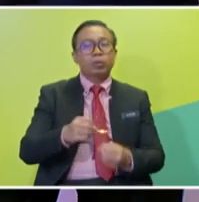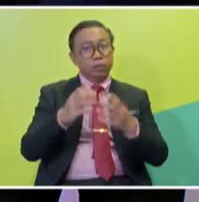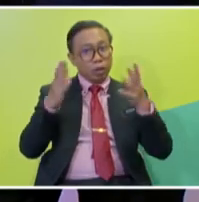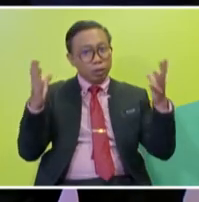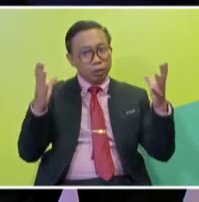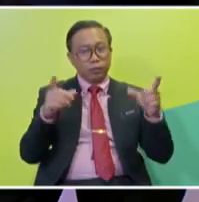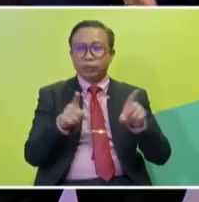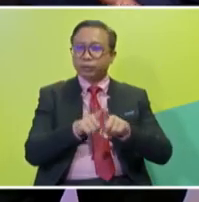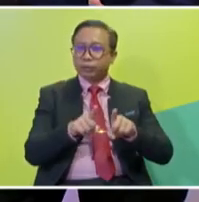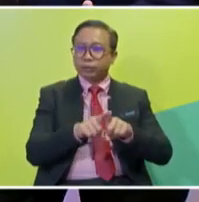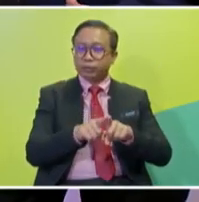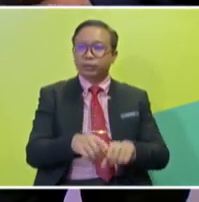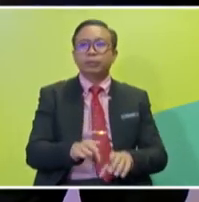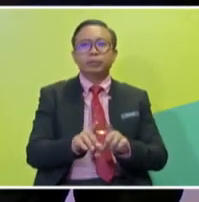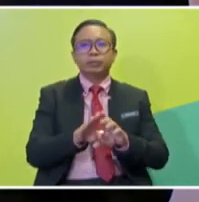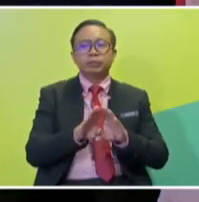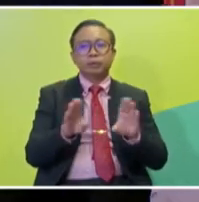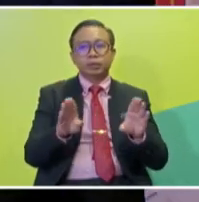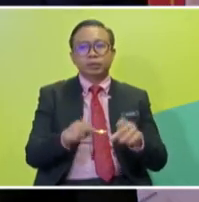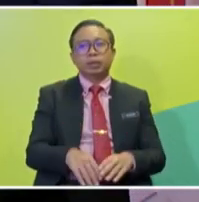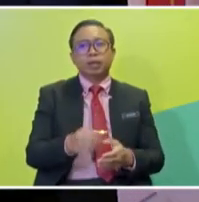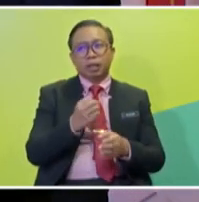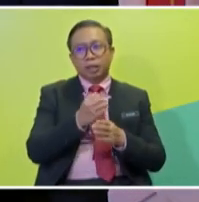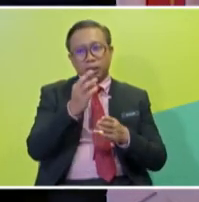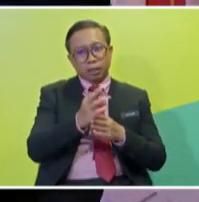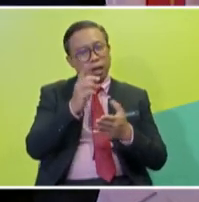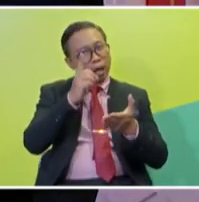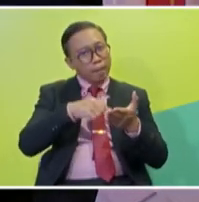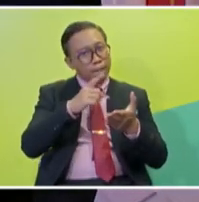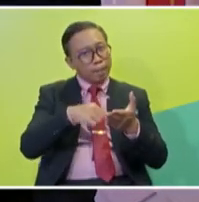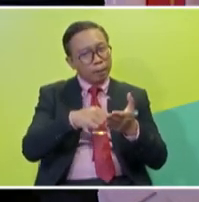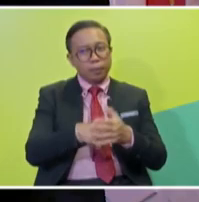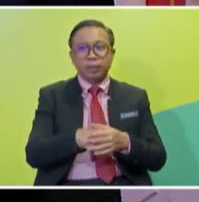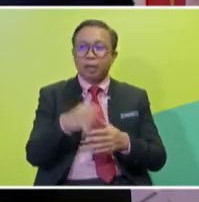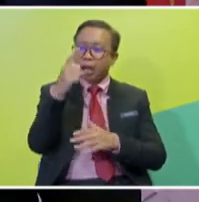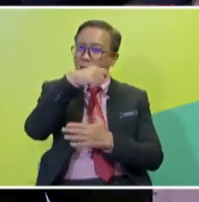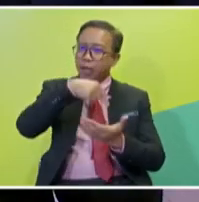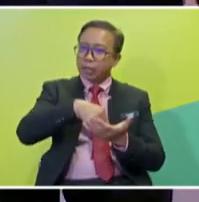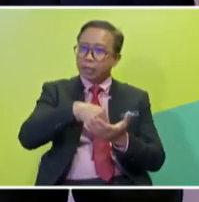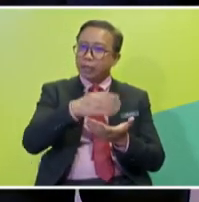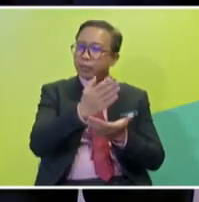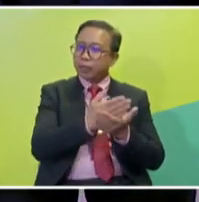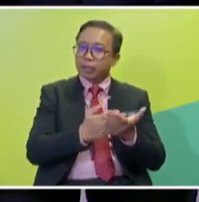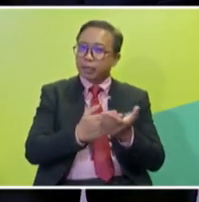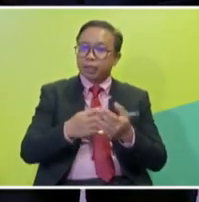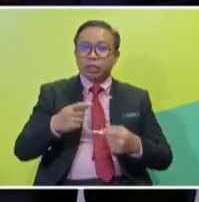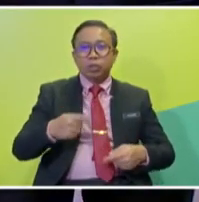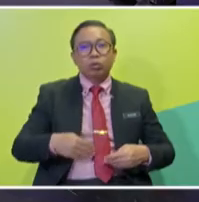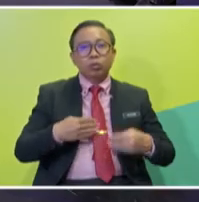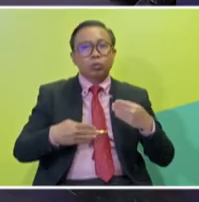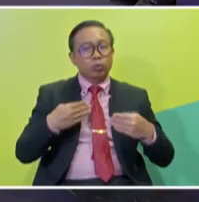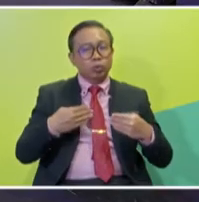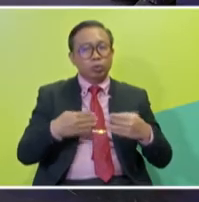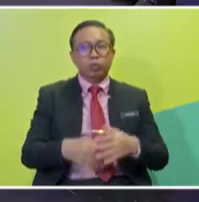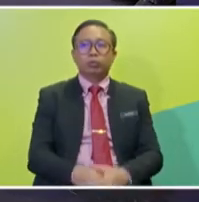persamaan dan perbedaan antara apapun juga dalam konteks hari ini bagian tubuh hewan